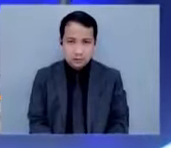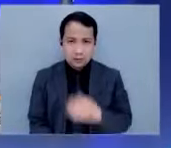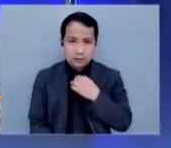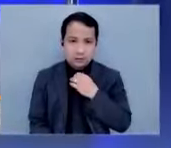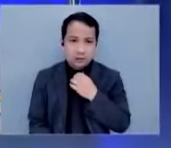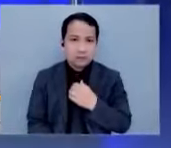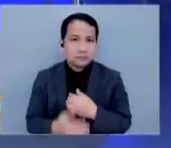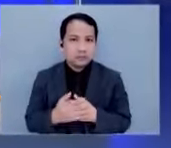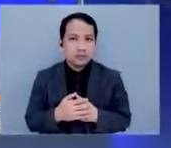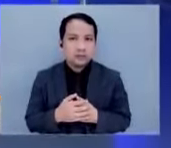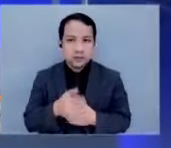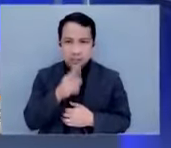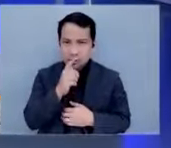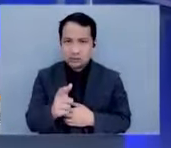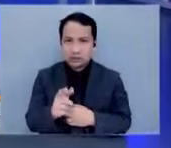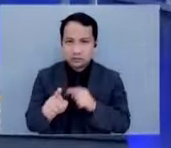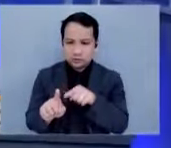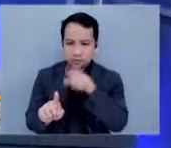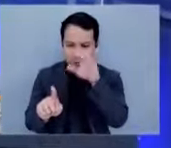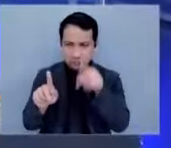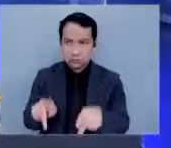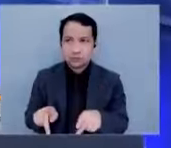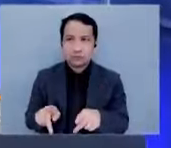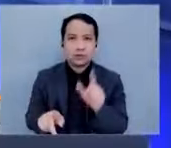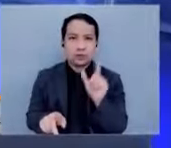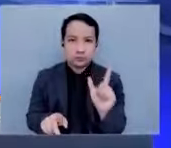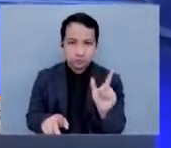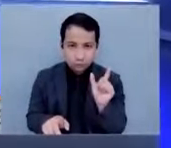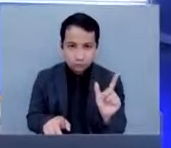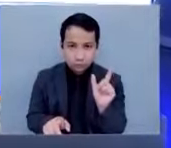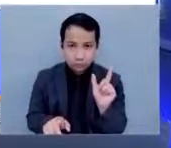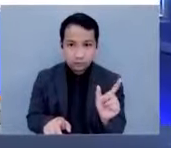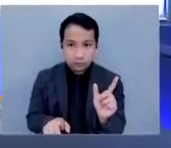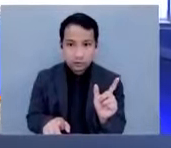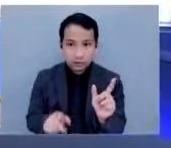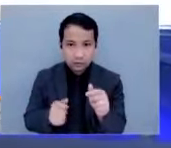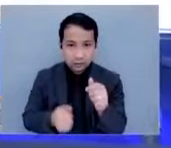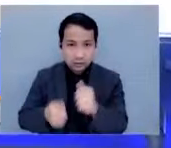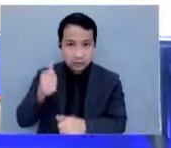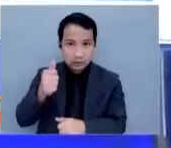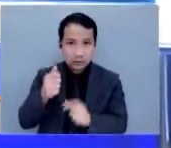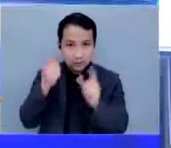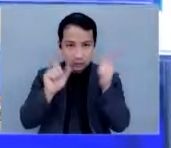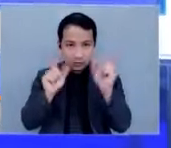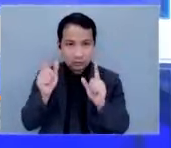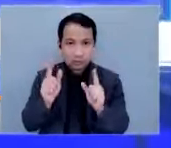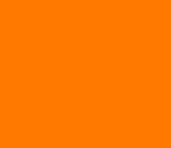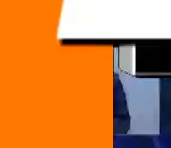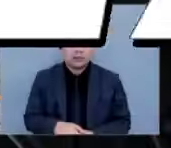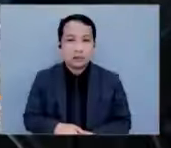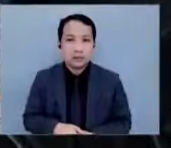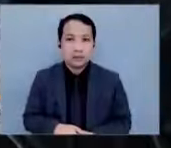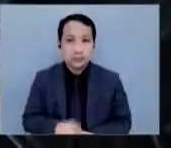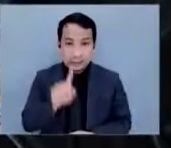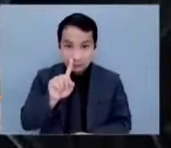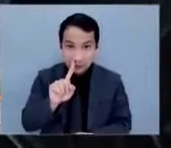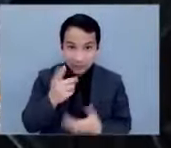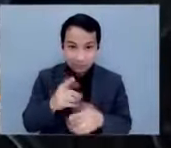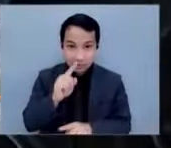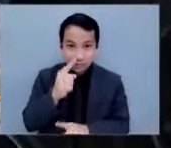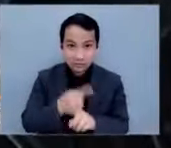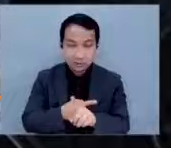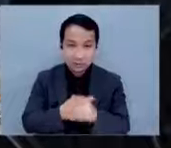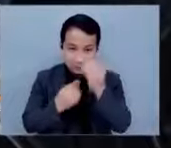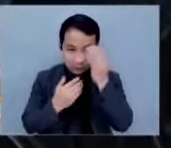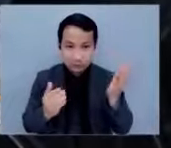Swerte naman ng isang taong 20 beses umanong naka-jackpot sa loto sa loob lang ng isang buwan. Yan ang napagalaman ni Senator